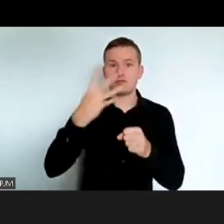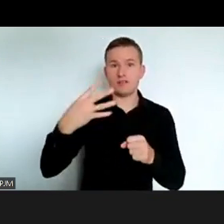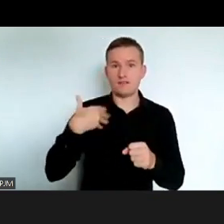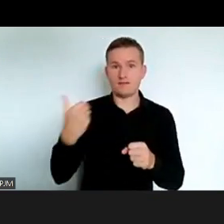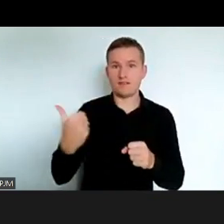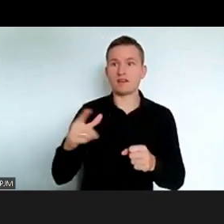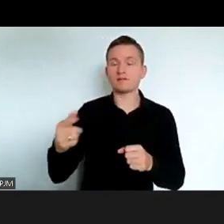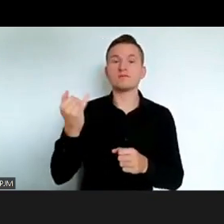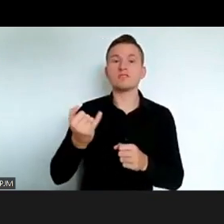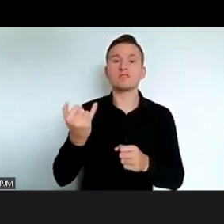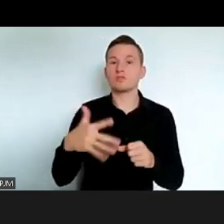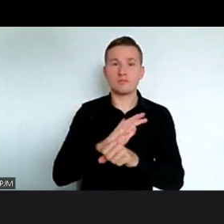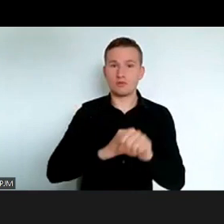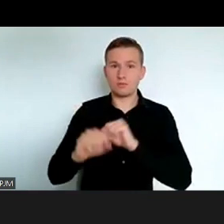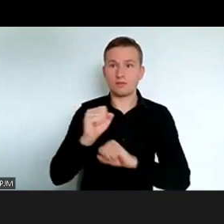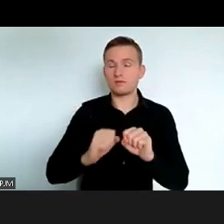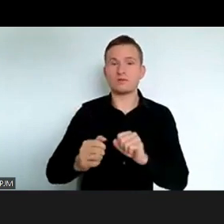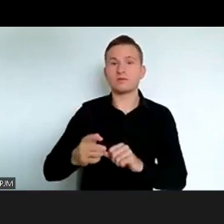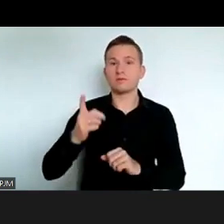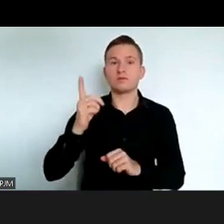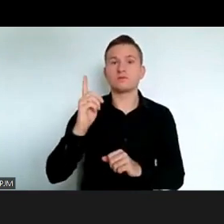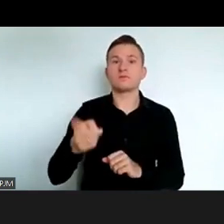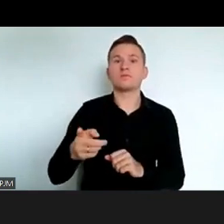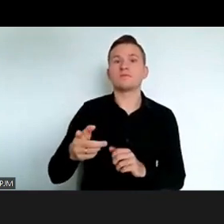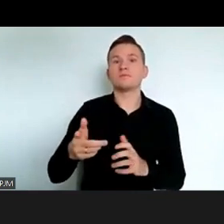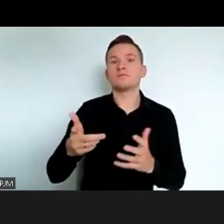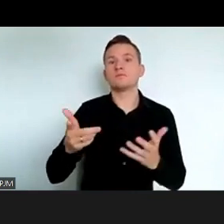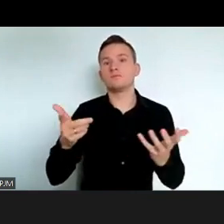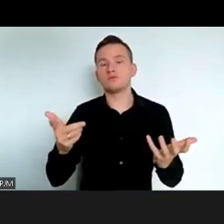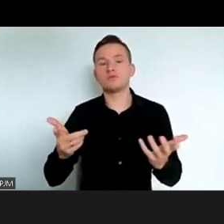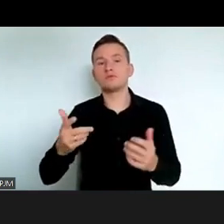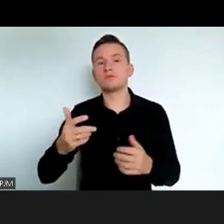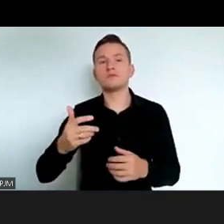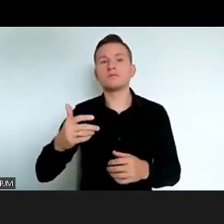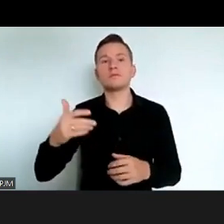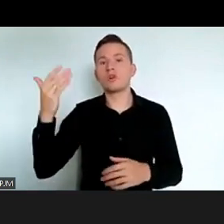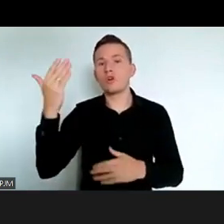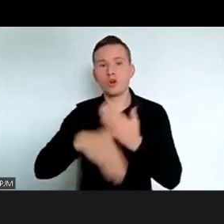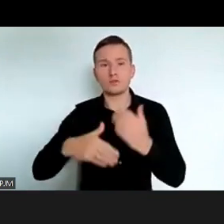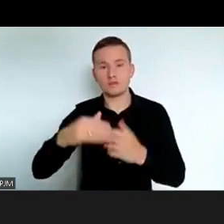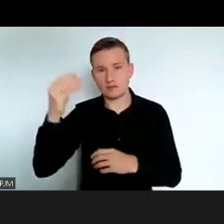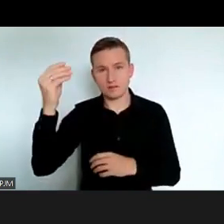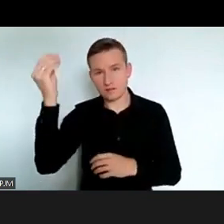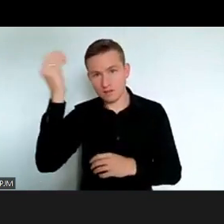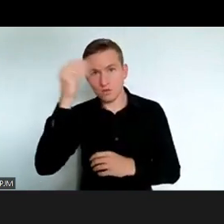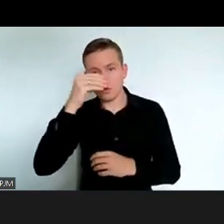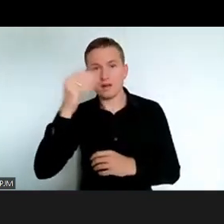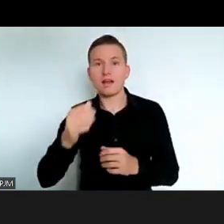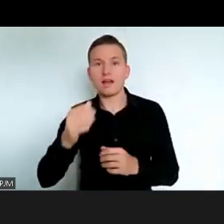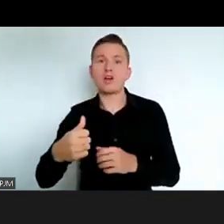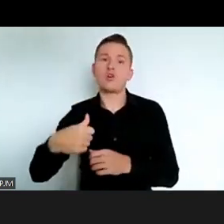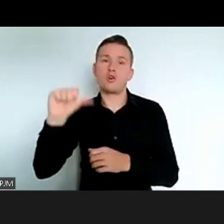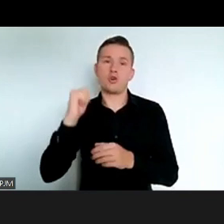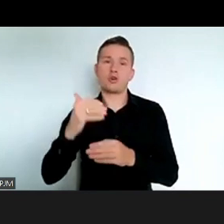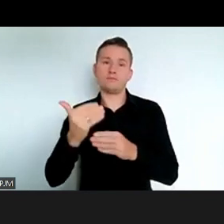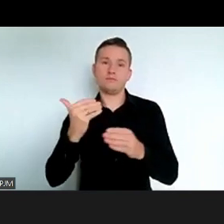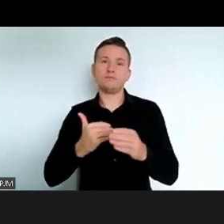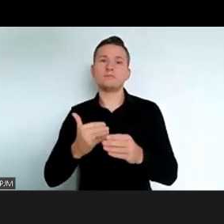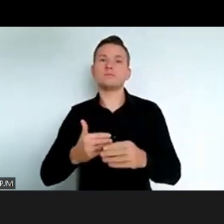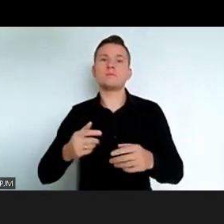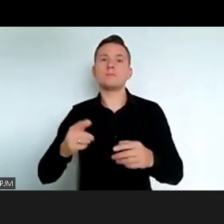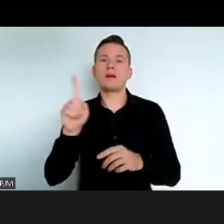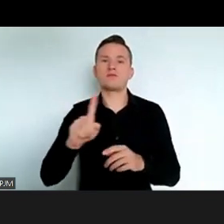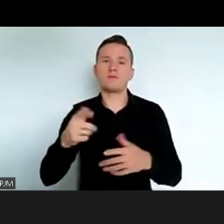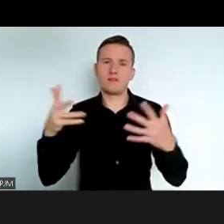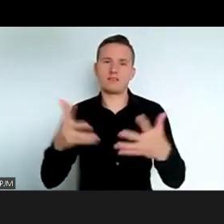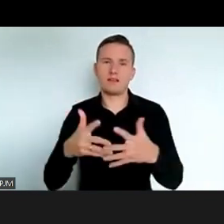niepełnosprawnością będzie musiało zakończyć naukę rok przed państwowym egzaminem zawodowym. A mówimy o tym,